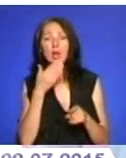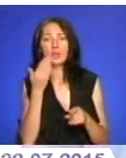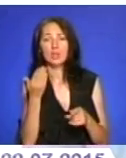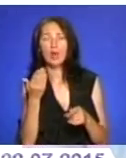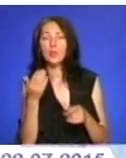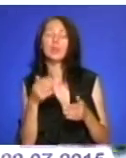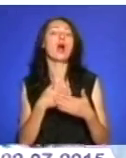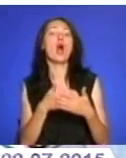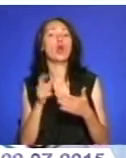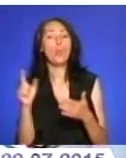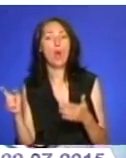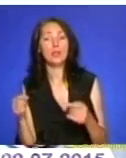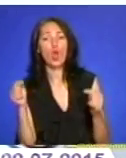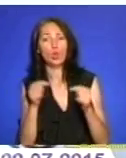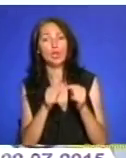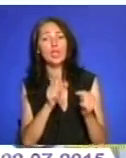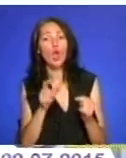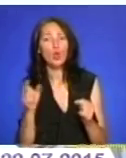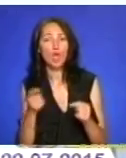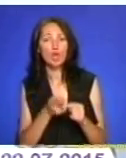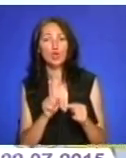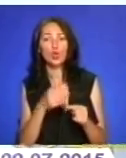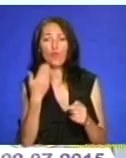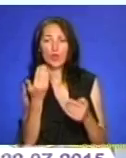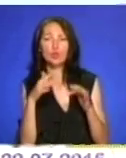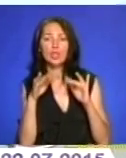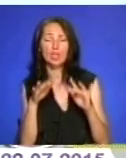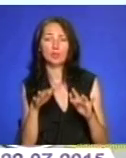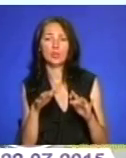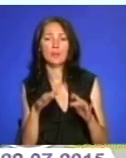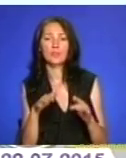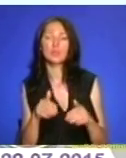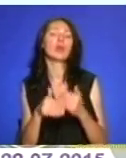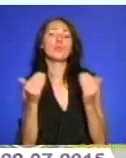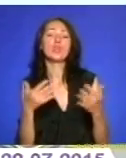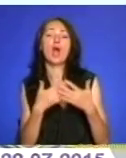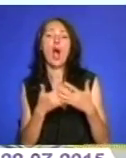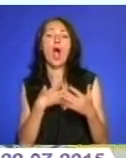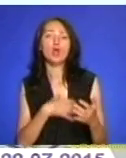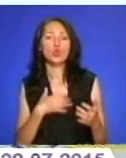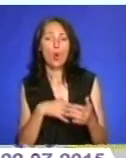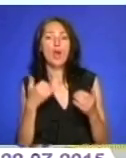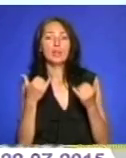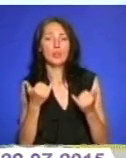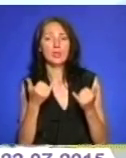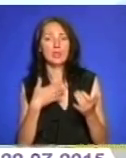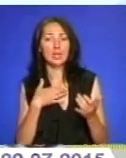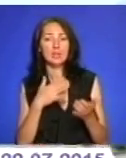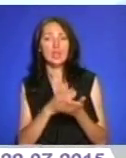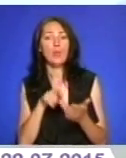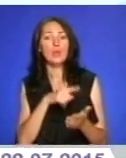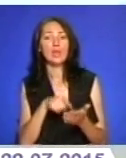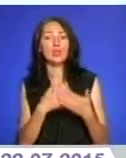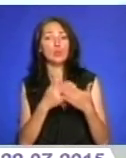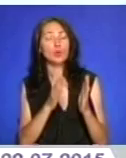безпосередньо громади, конкретних громадян щодо вашої діяльності. Більш актуальним для нас є питання цієї громадської безпеки, тому